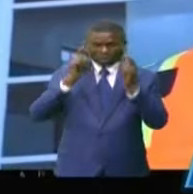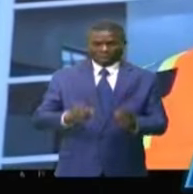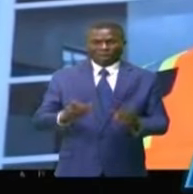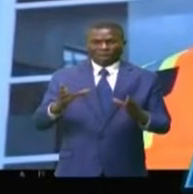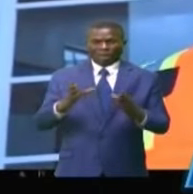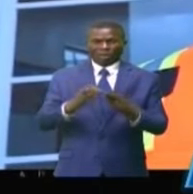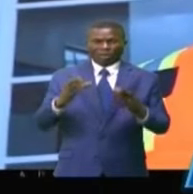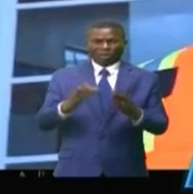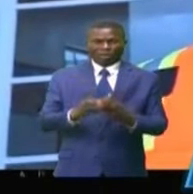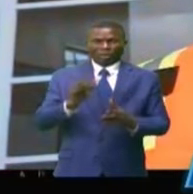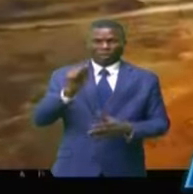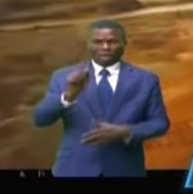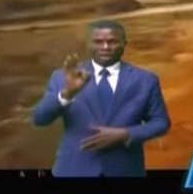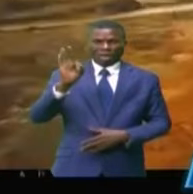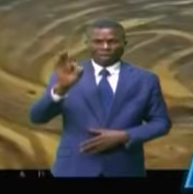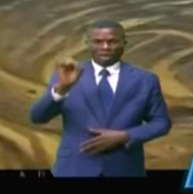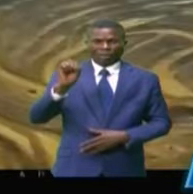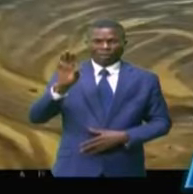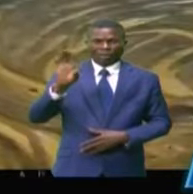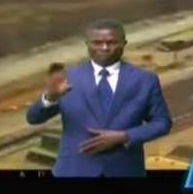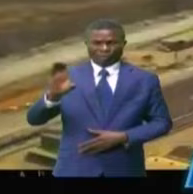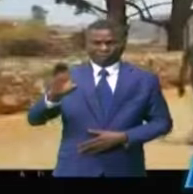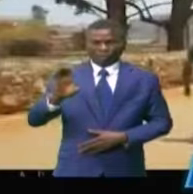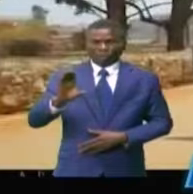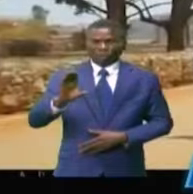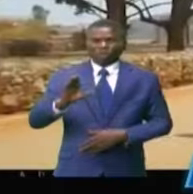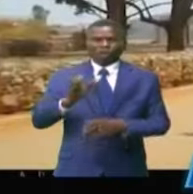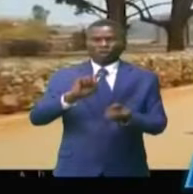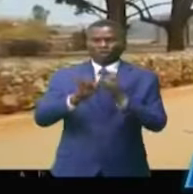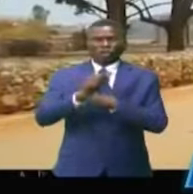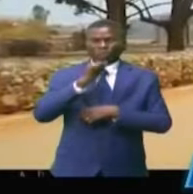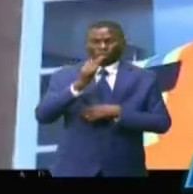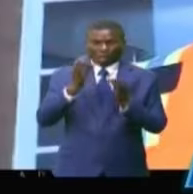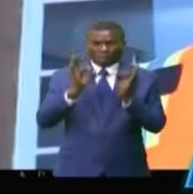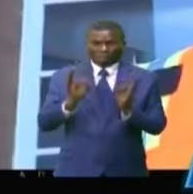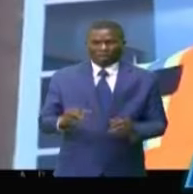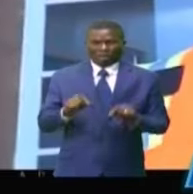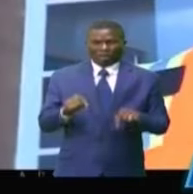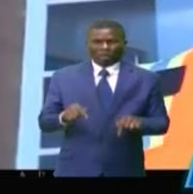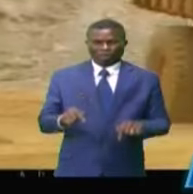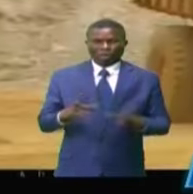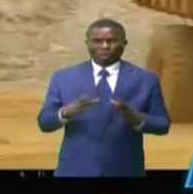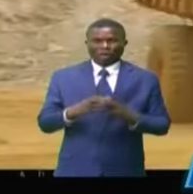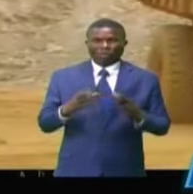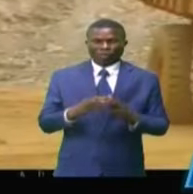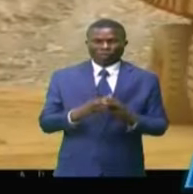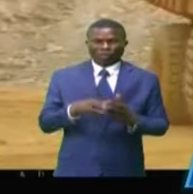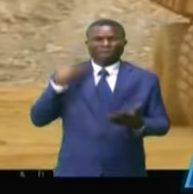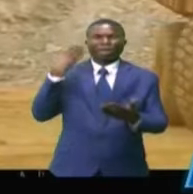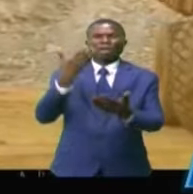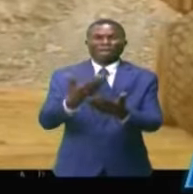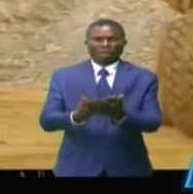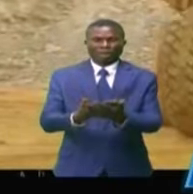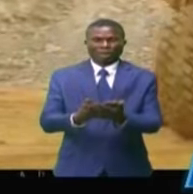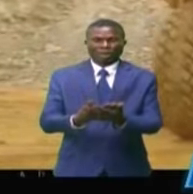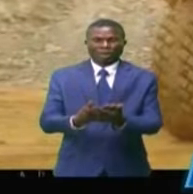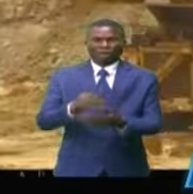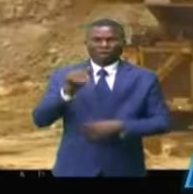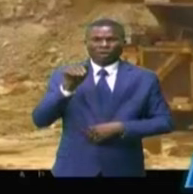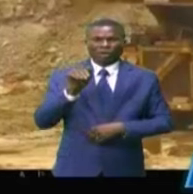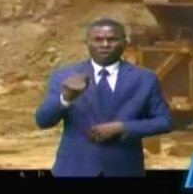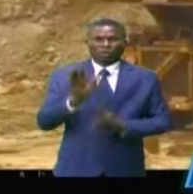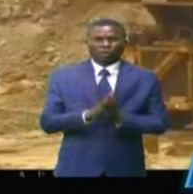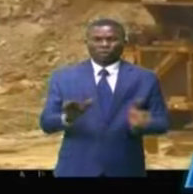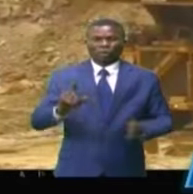avec l'ARSP, rien n'avait bougé. Mais aujourd'hui, avec l'arrivée du DG ici